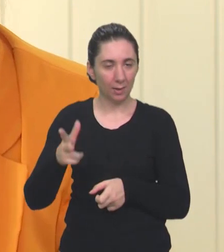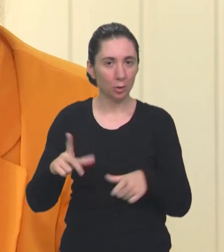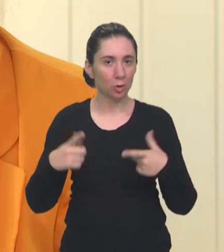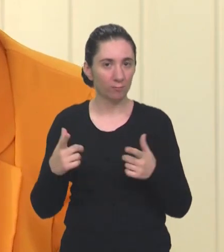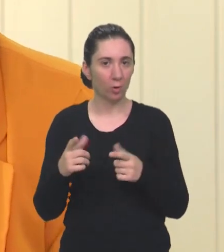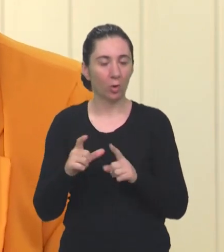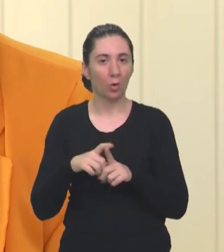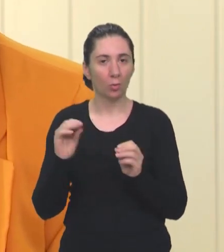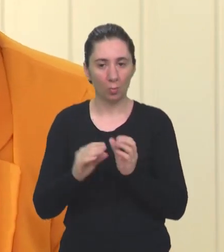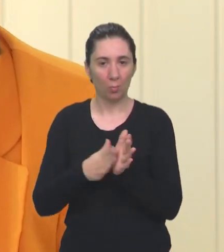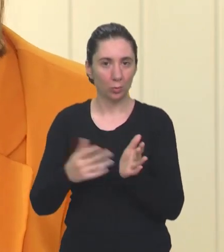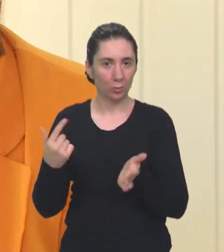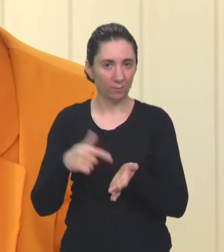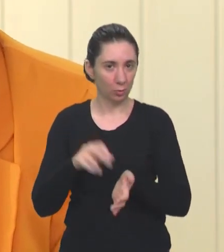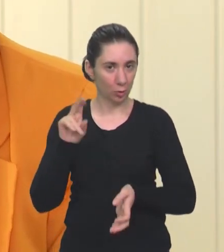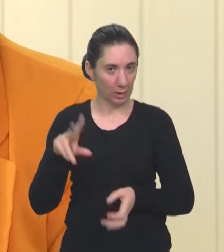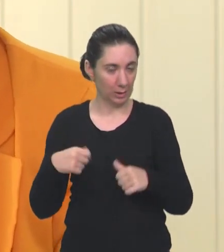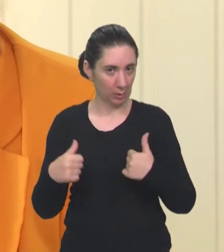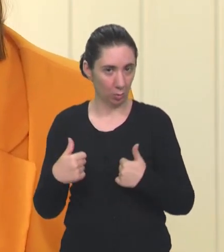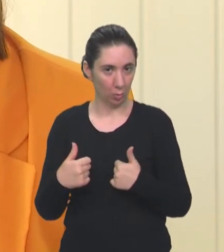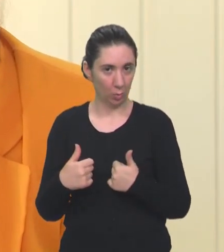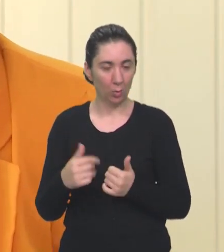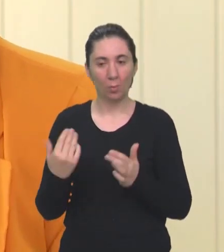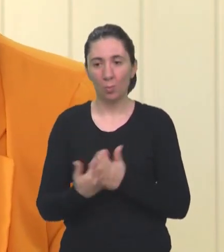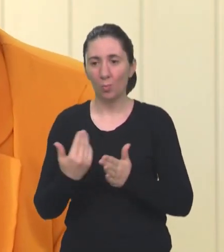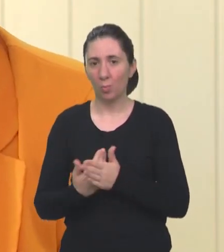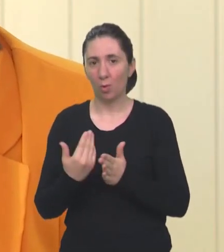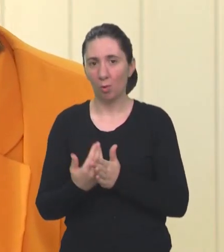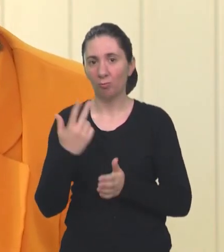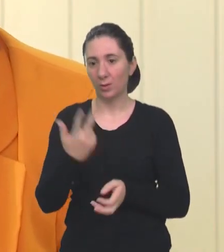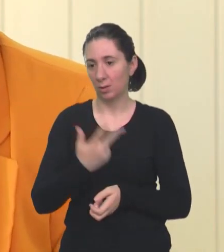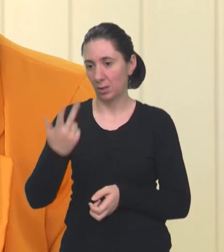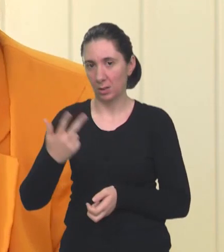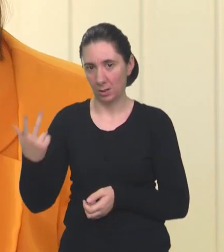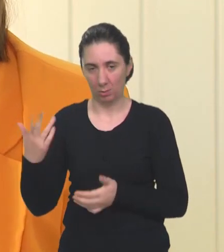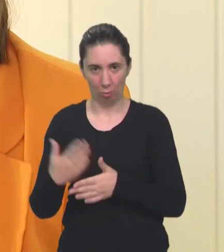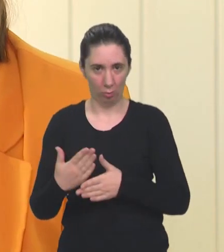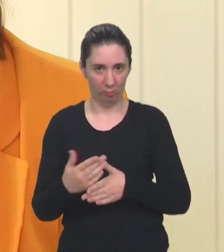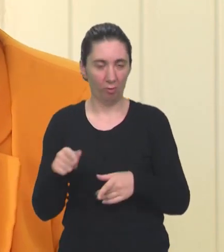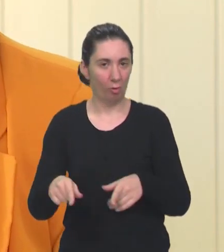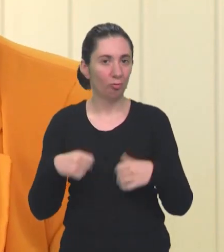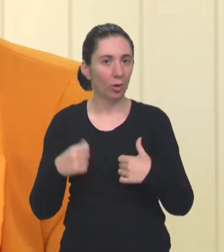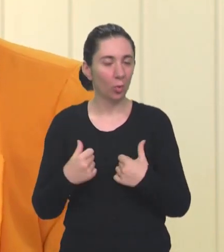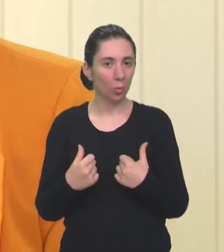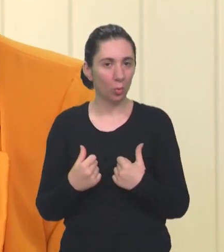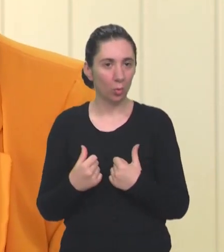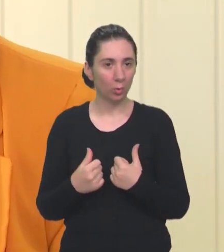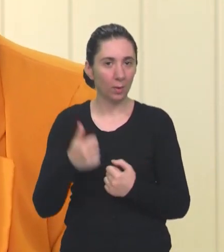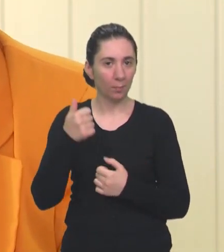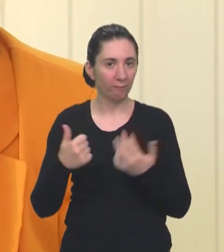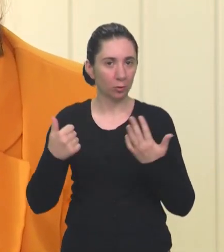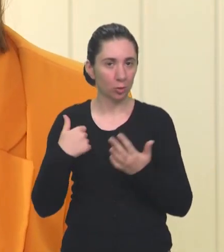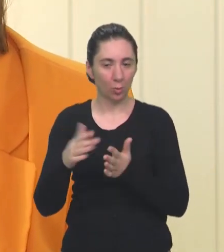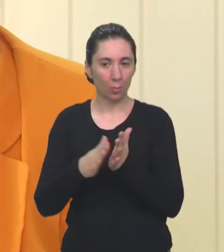životne dobi je započela 2013. godine i ponavlja se u ciklusima od te godine. Ove godine,